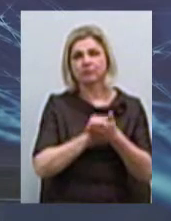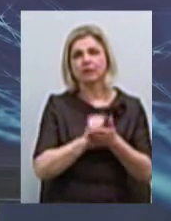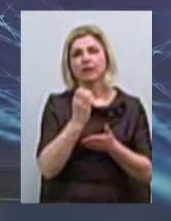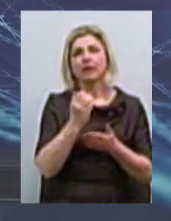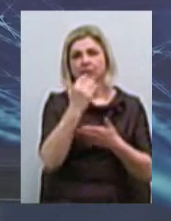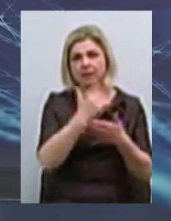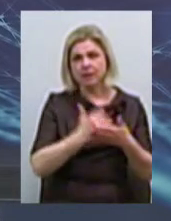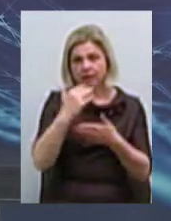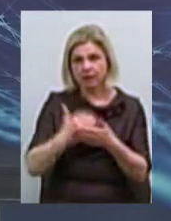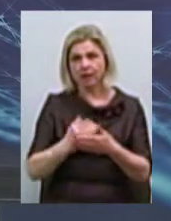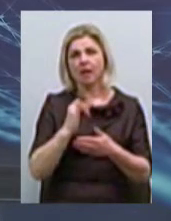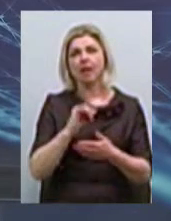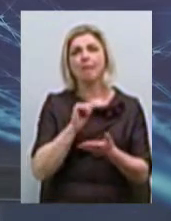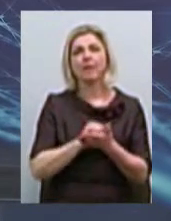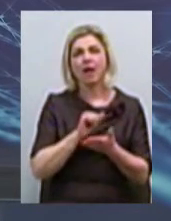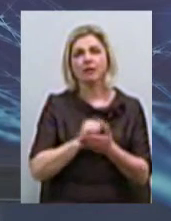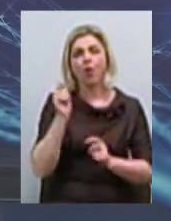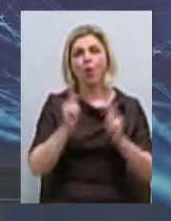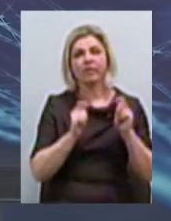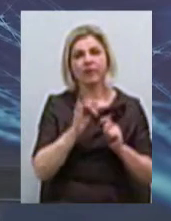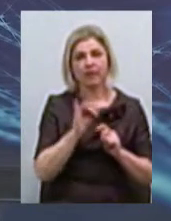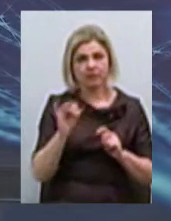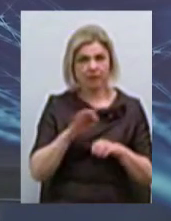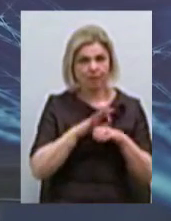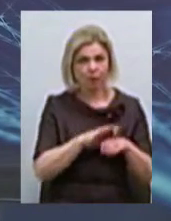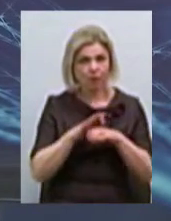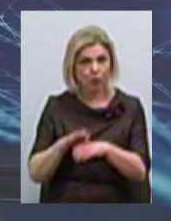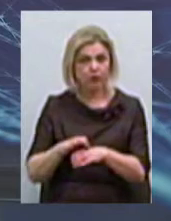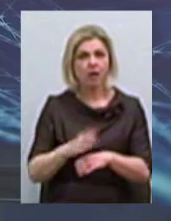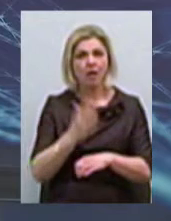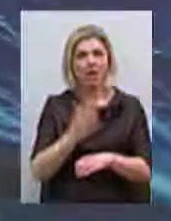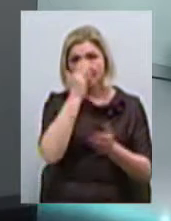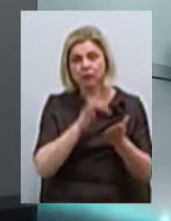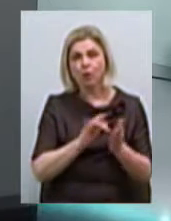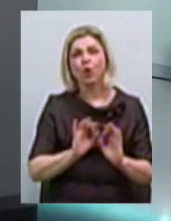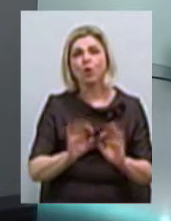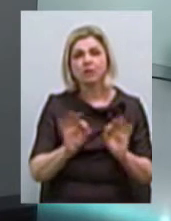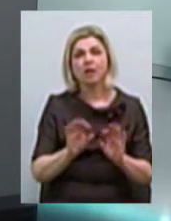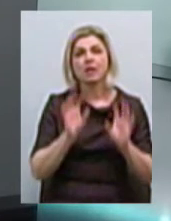проводимо прес-конференції з